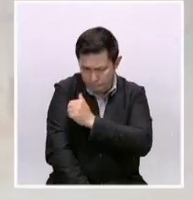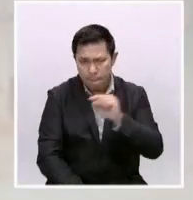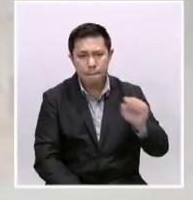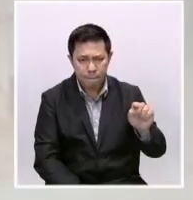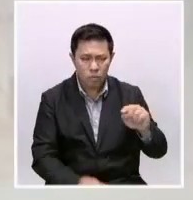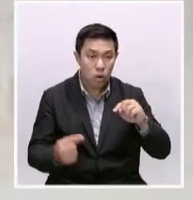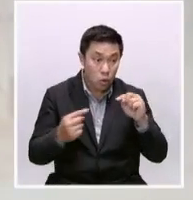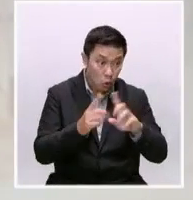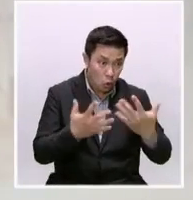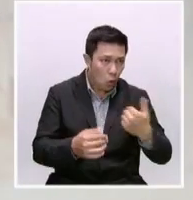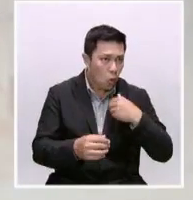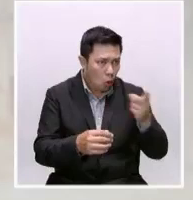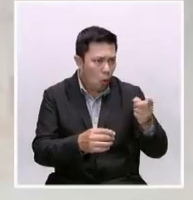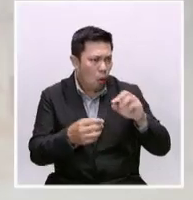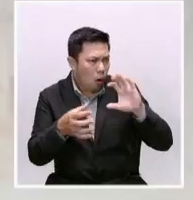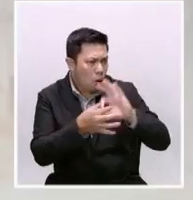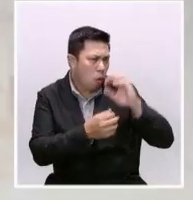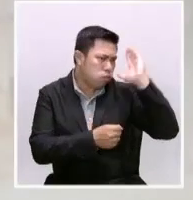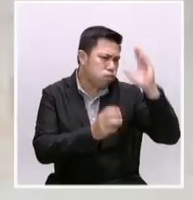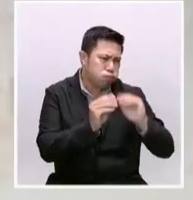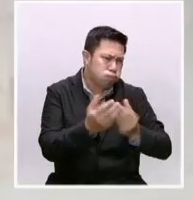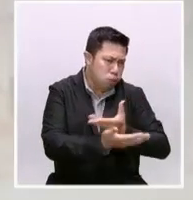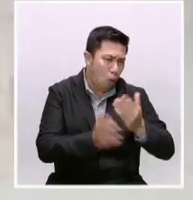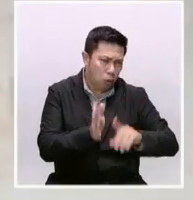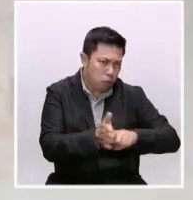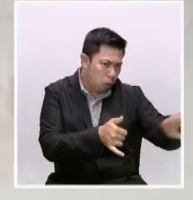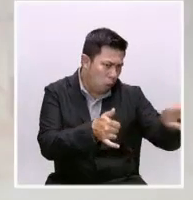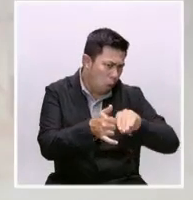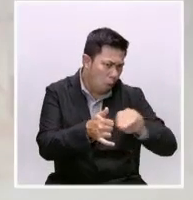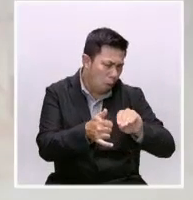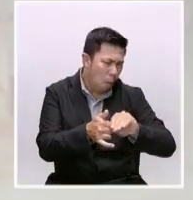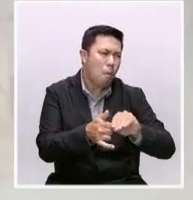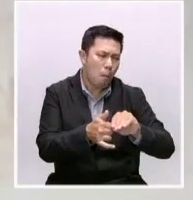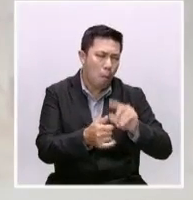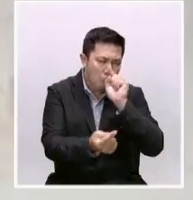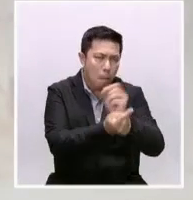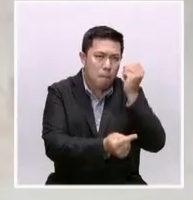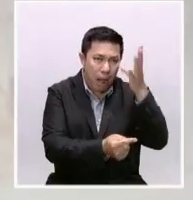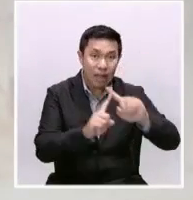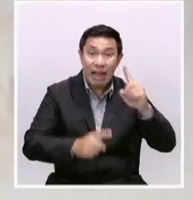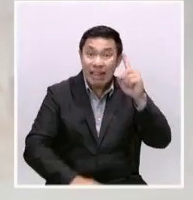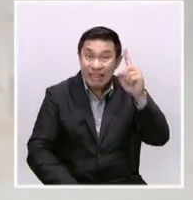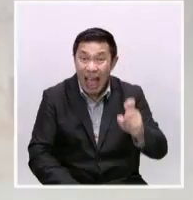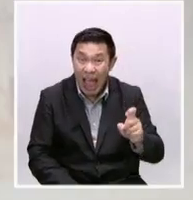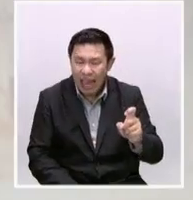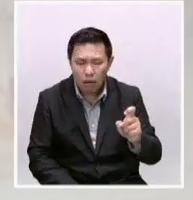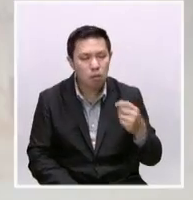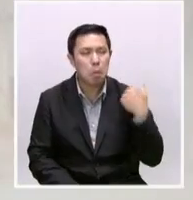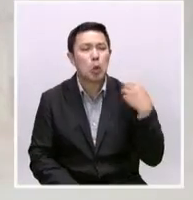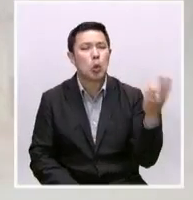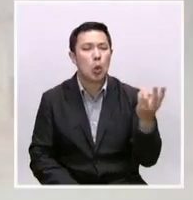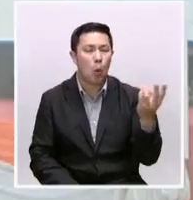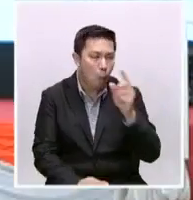ายังมีผู้ติดเชื้อเพิ่มขึ้นอย่างต่อเนื่องนะคะแต่ว่าอัตราการเสียชีวิตยังค่อนข้างต่ำส่วนใหญ่พบมากในประเทศแถบแอฟริกา